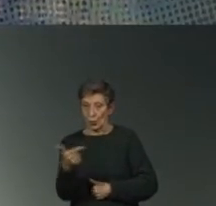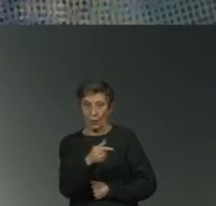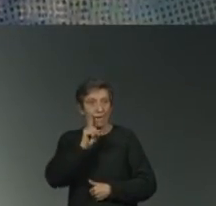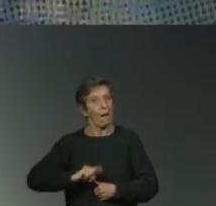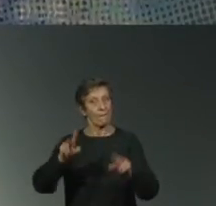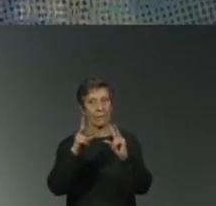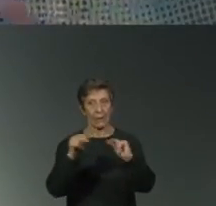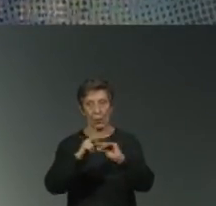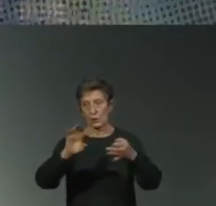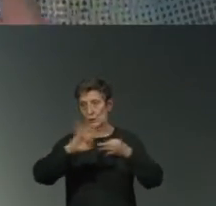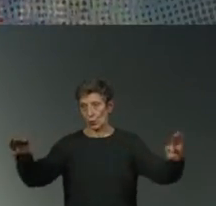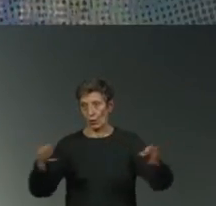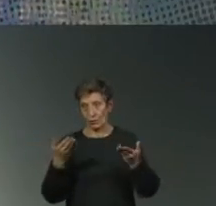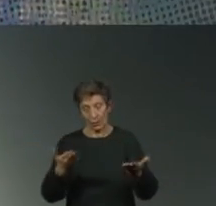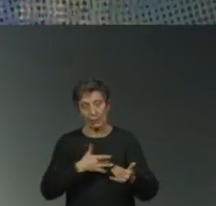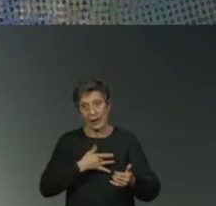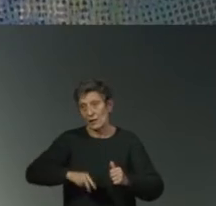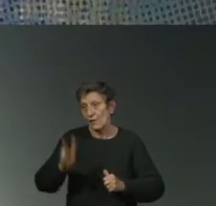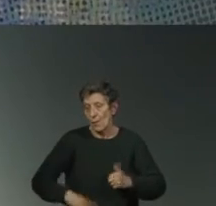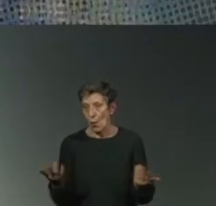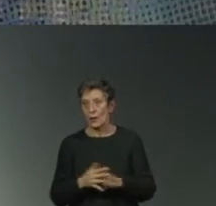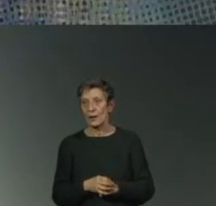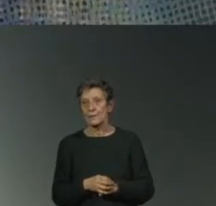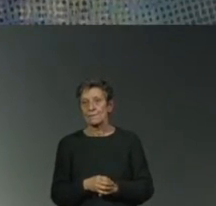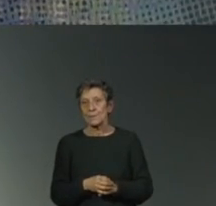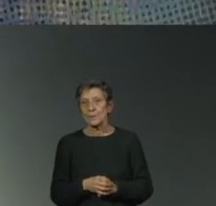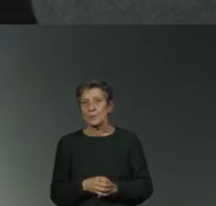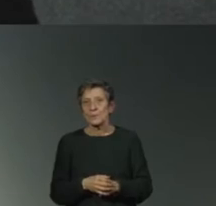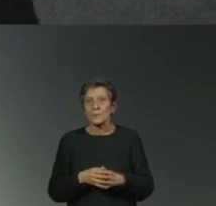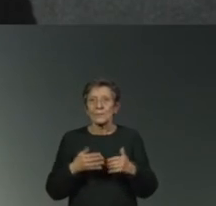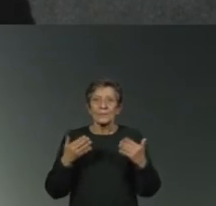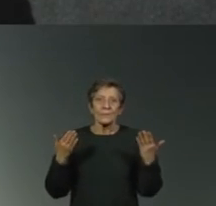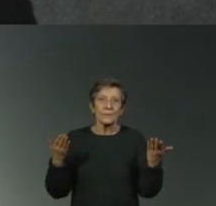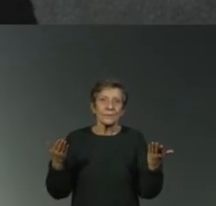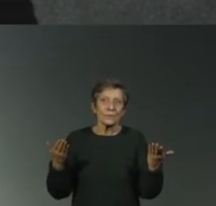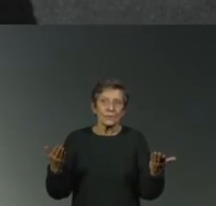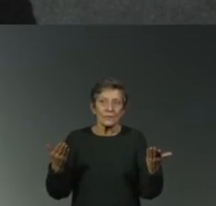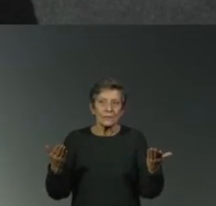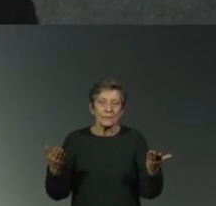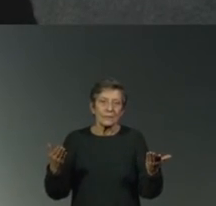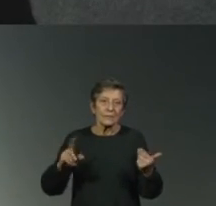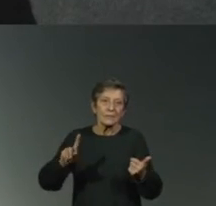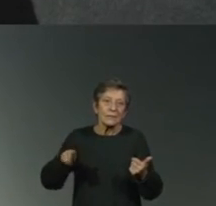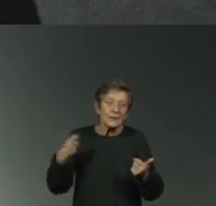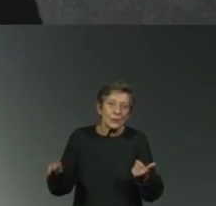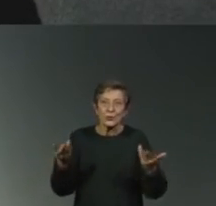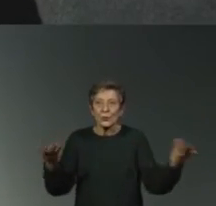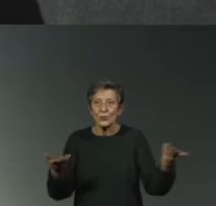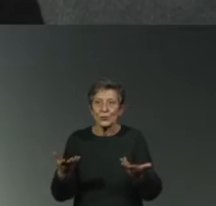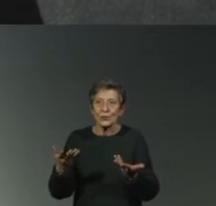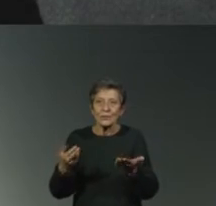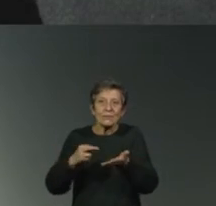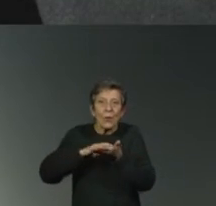femmes. Les hasards, parce qu'il y a du hasard, bien évidemment, dans l'écriture des